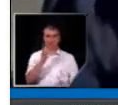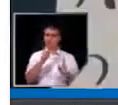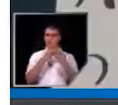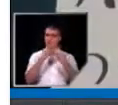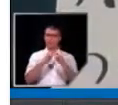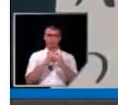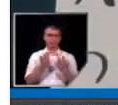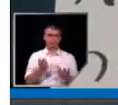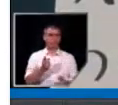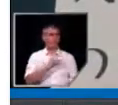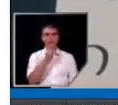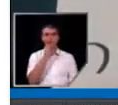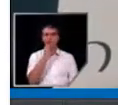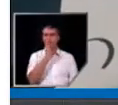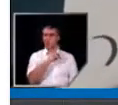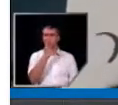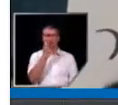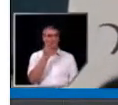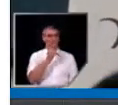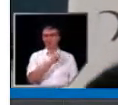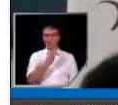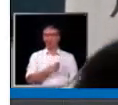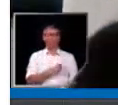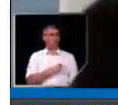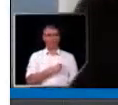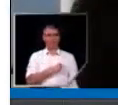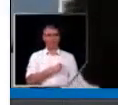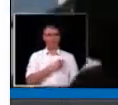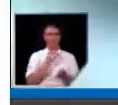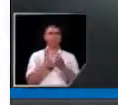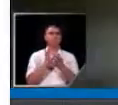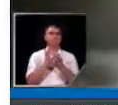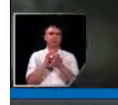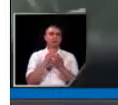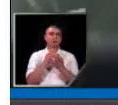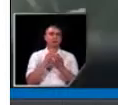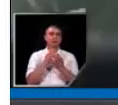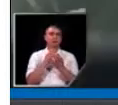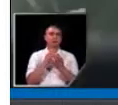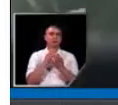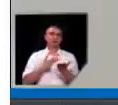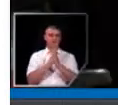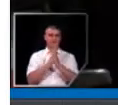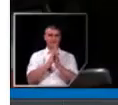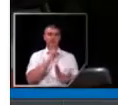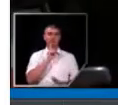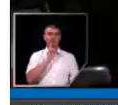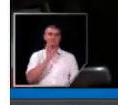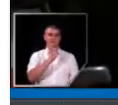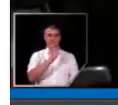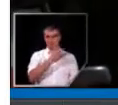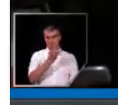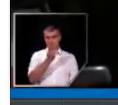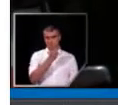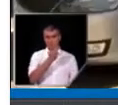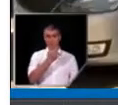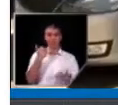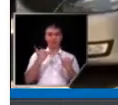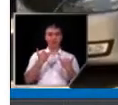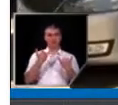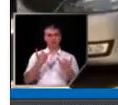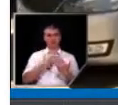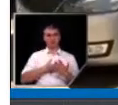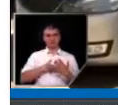למשפחה. לא אוכל, כסף, גם לא רחמים. בסך הכל צדק מבקשת אימא של השניים. עכשיו